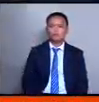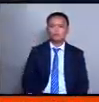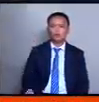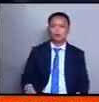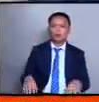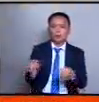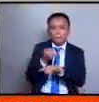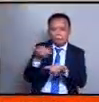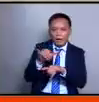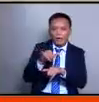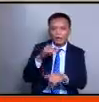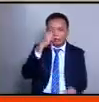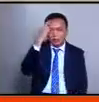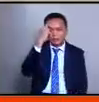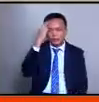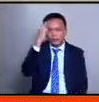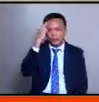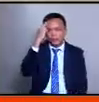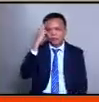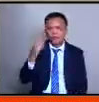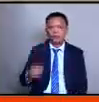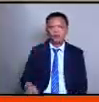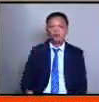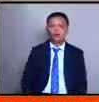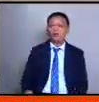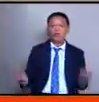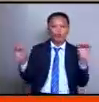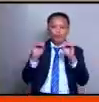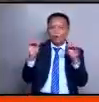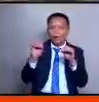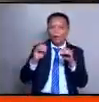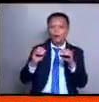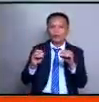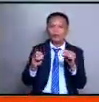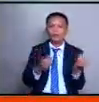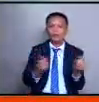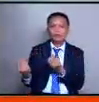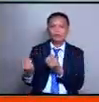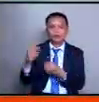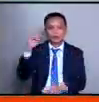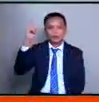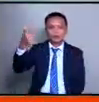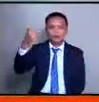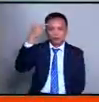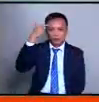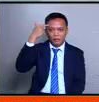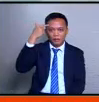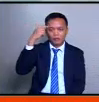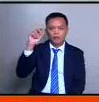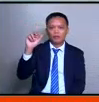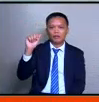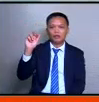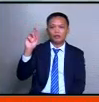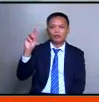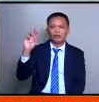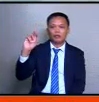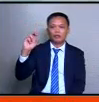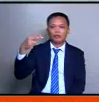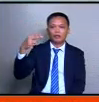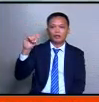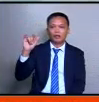maraming factors sa dyan. Okay. Wala ba ang ginagawa yung ating pamahalaan, Architect, na